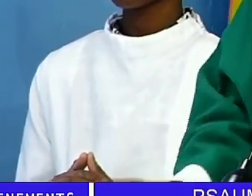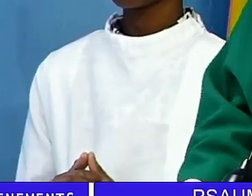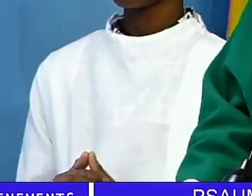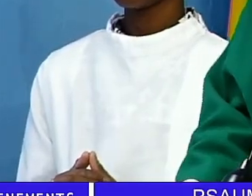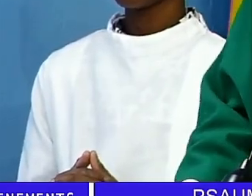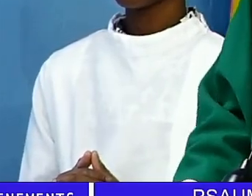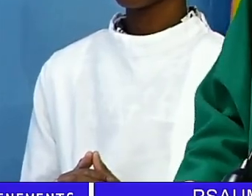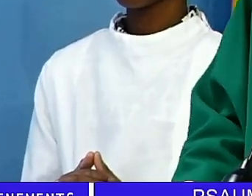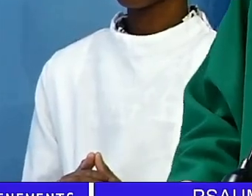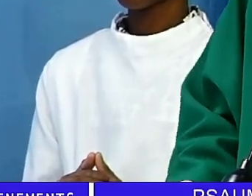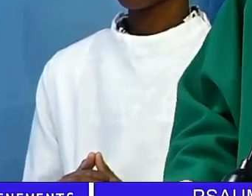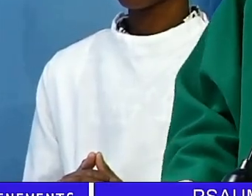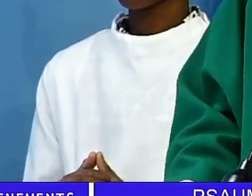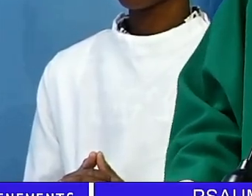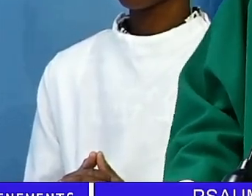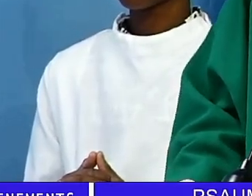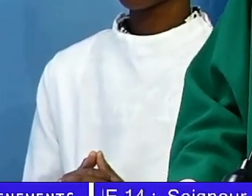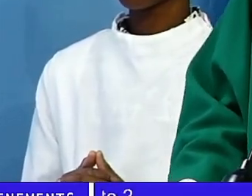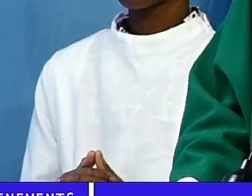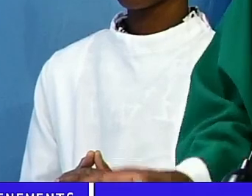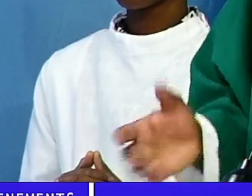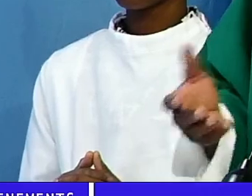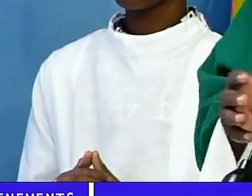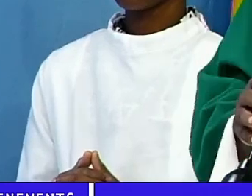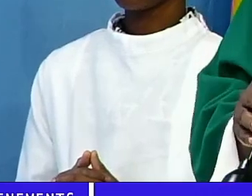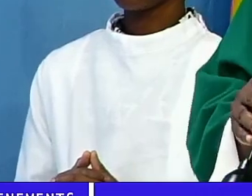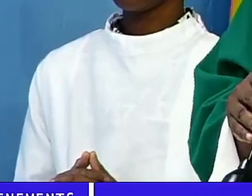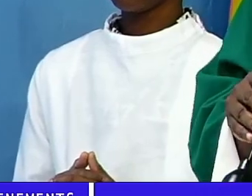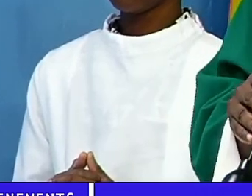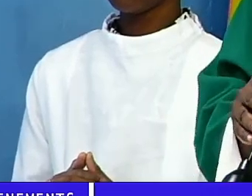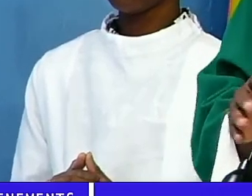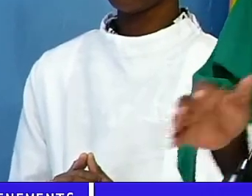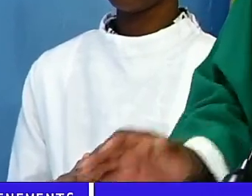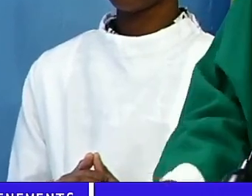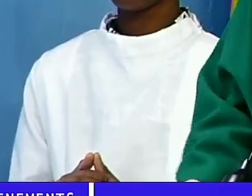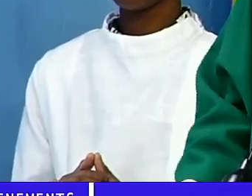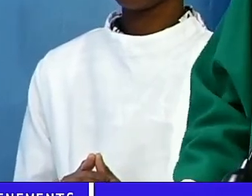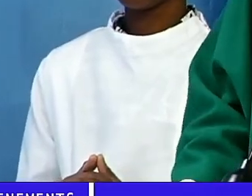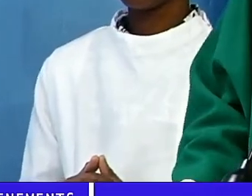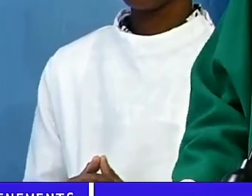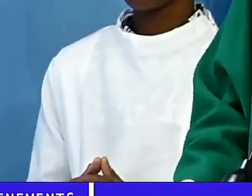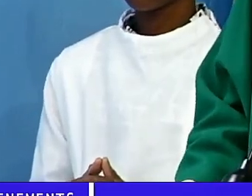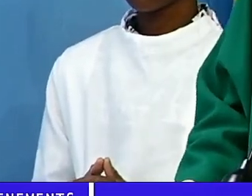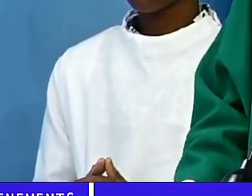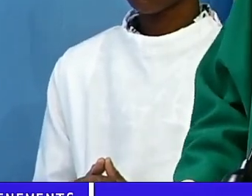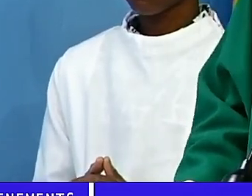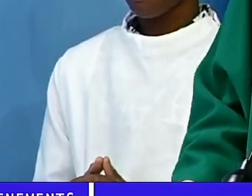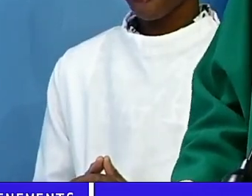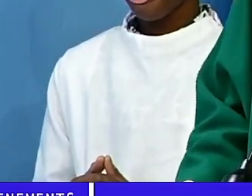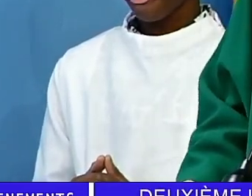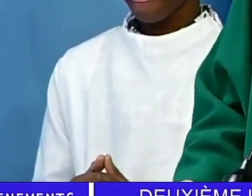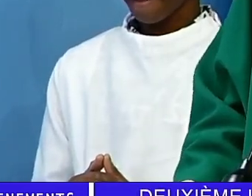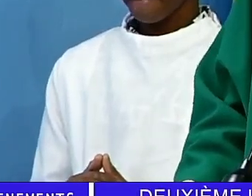prend nouvelle, ça qui arrive dans la zone impasse